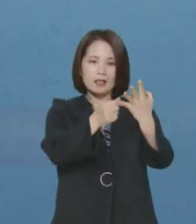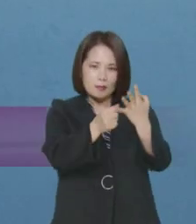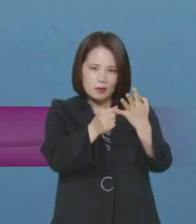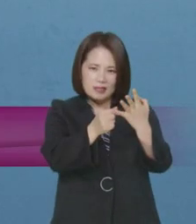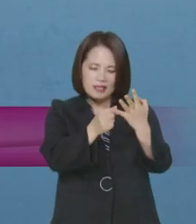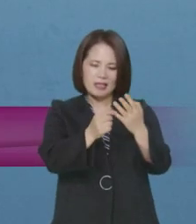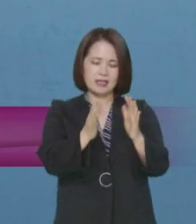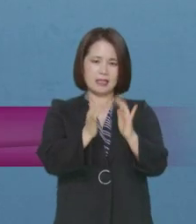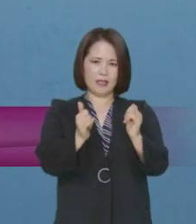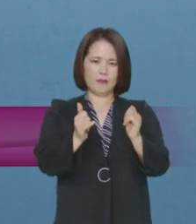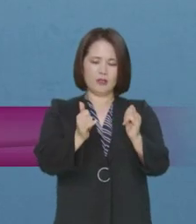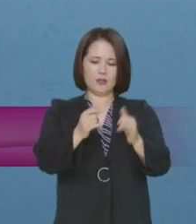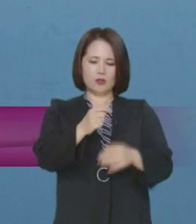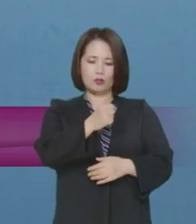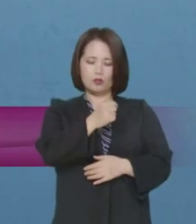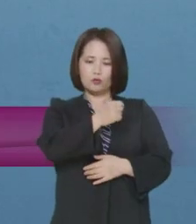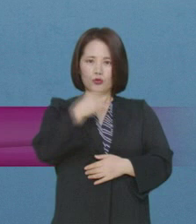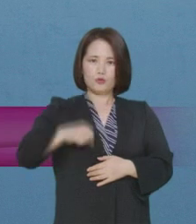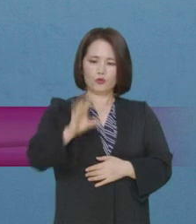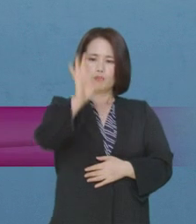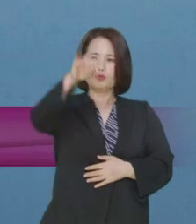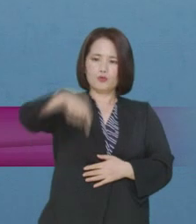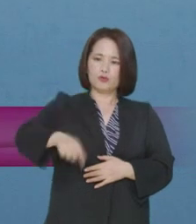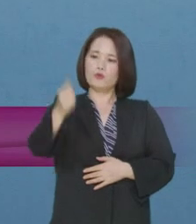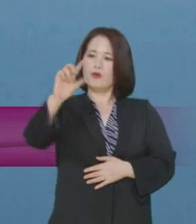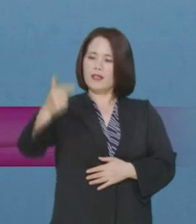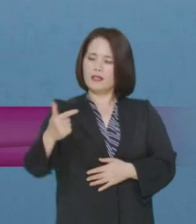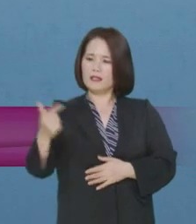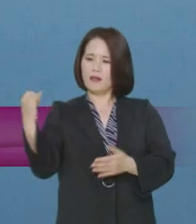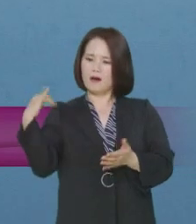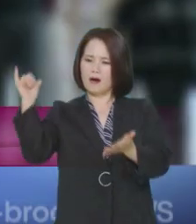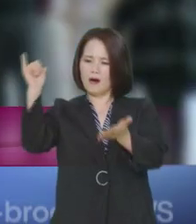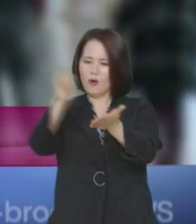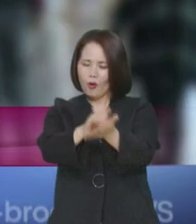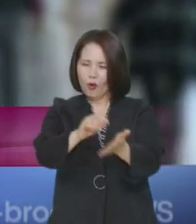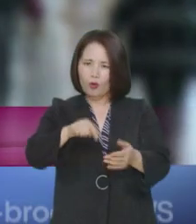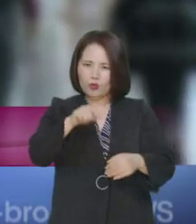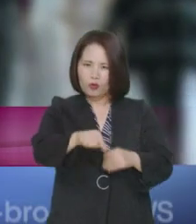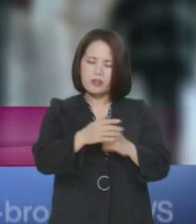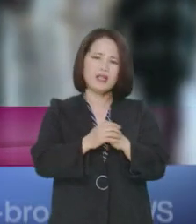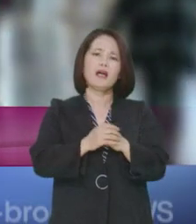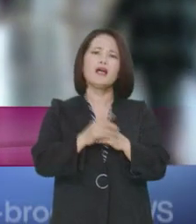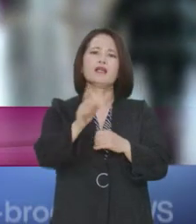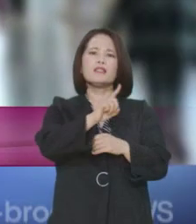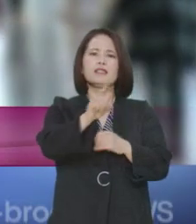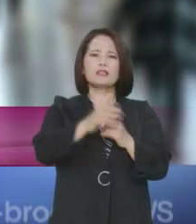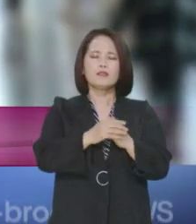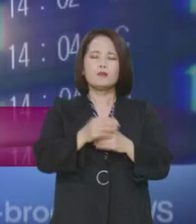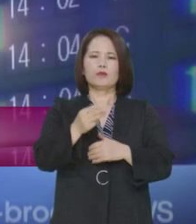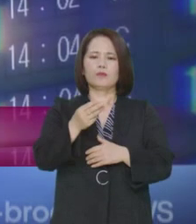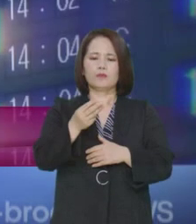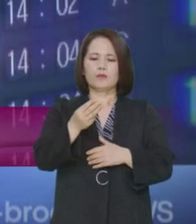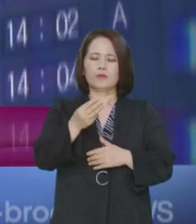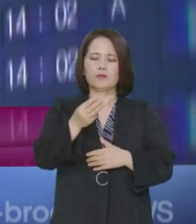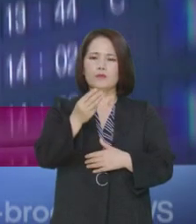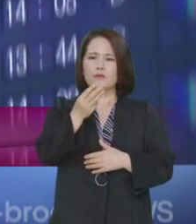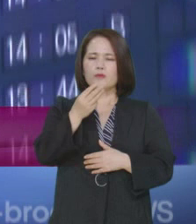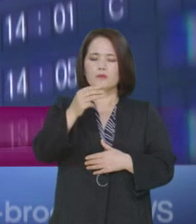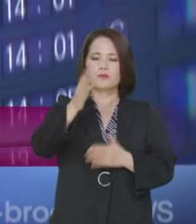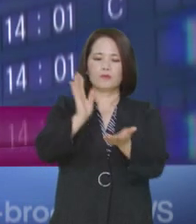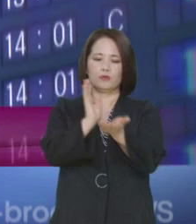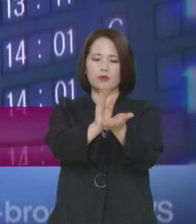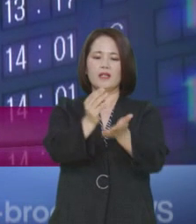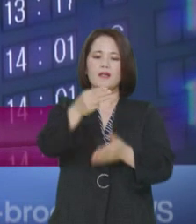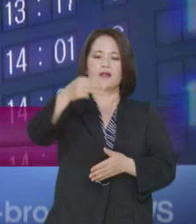환자가 그 중구 9월에서 귀국한 뒤에 국가 지정 병원 이번 취업 영상인 그 분당서울대병원 해 어 경제